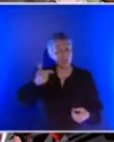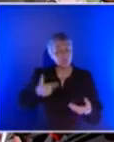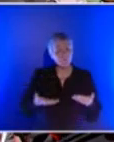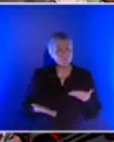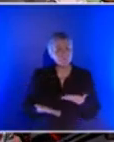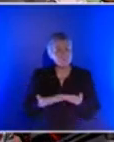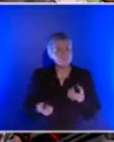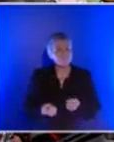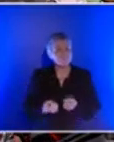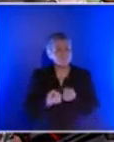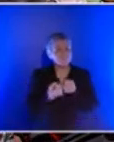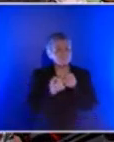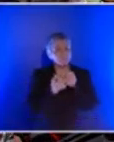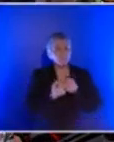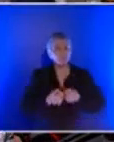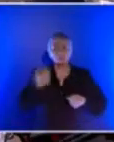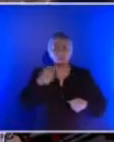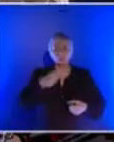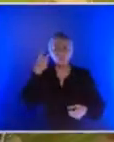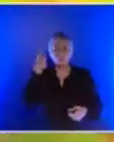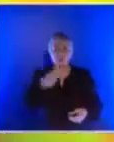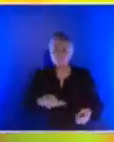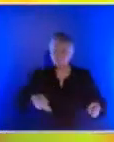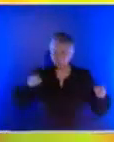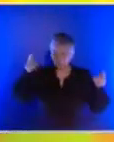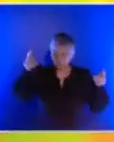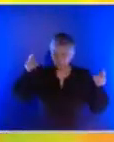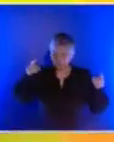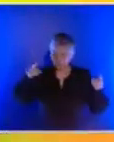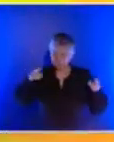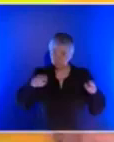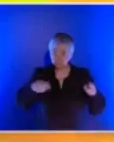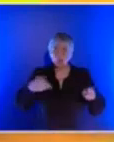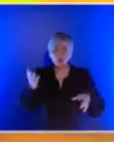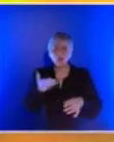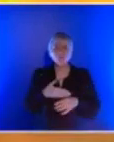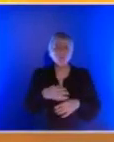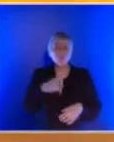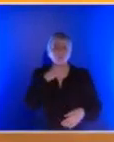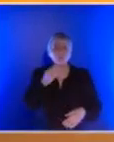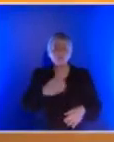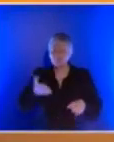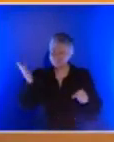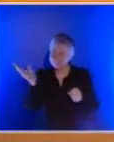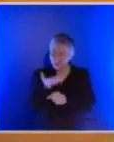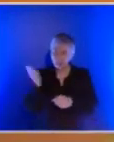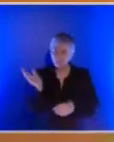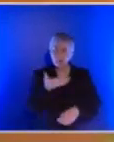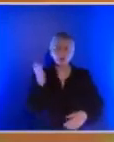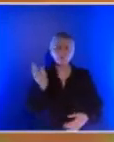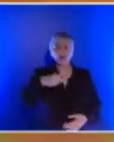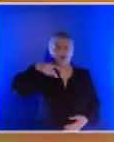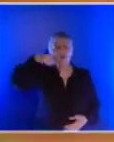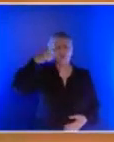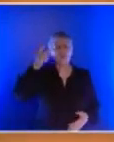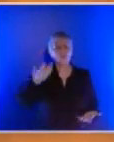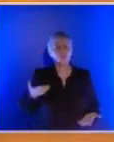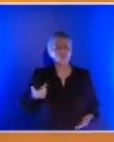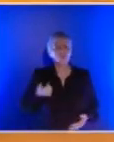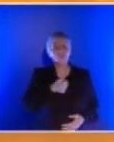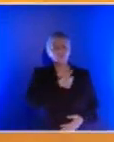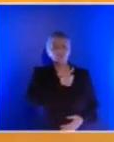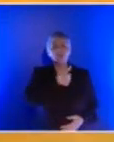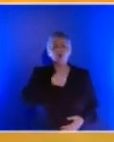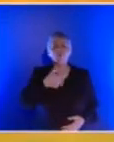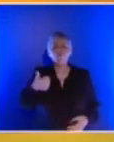όλα αποψηλώνονται, όλα αποτελούν αντικείμενο μιας επίθεσης, επαναλαμβάνω, όχι μόνο στην Ελλάδα, οπουδήποτε